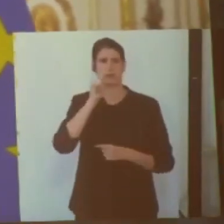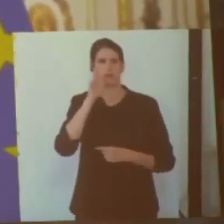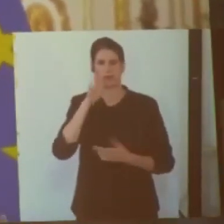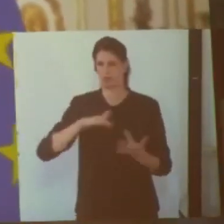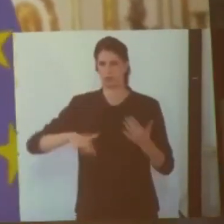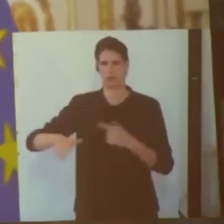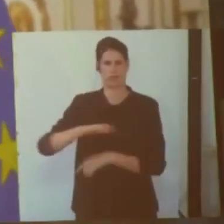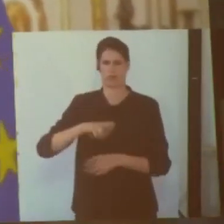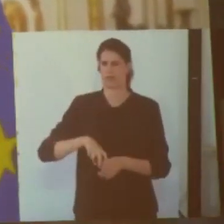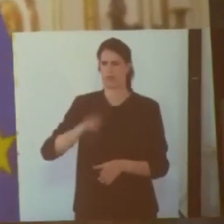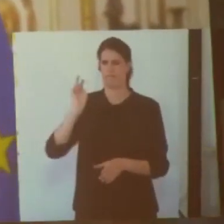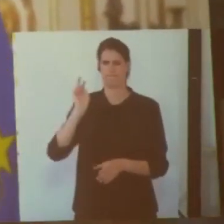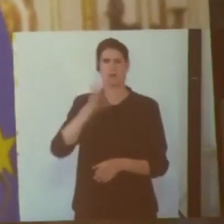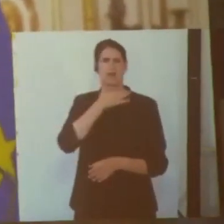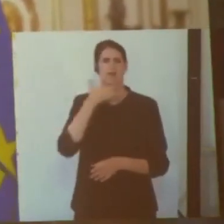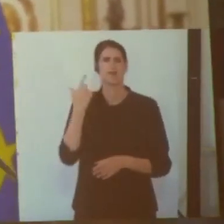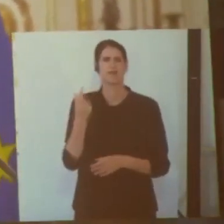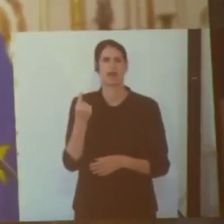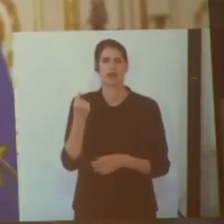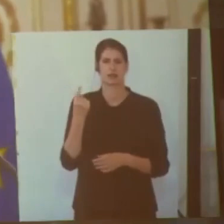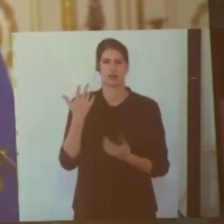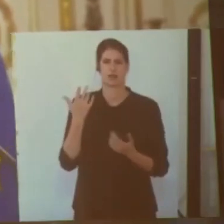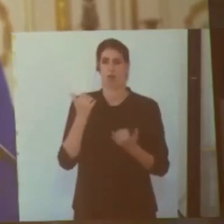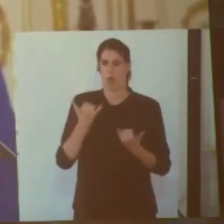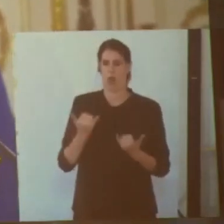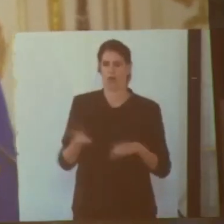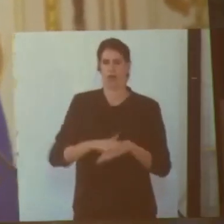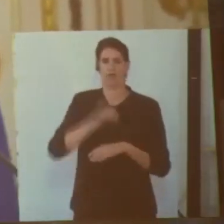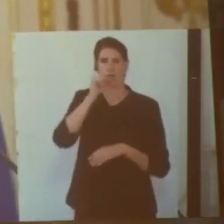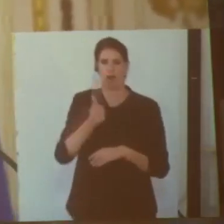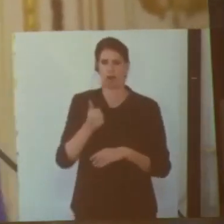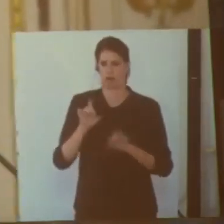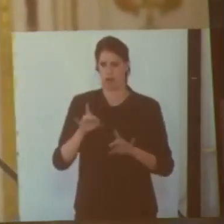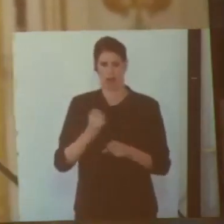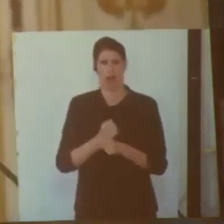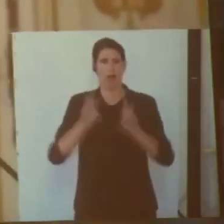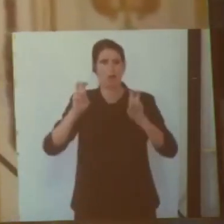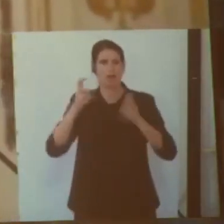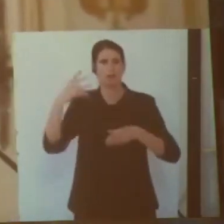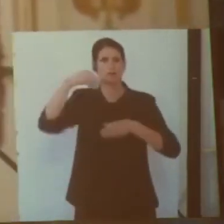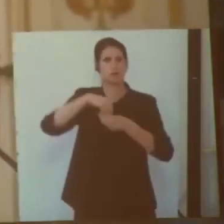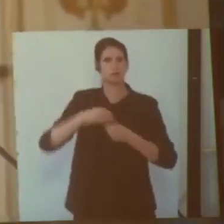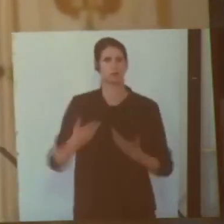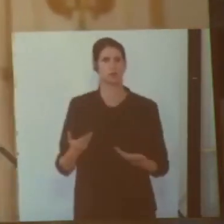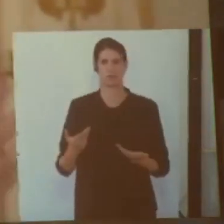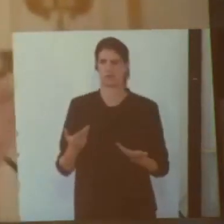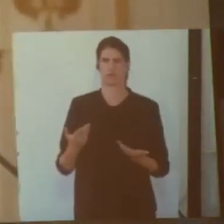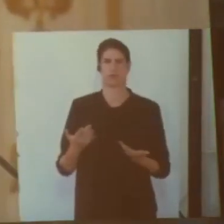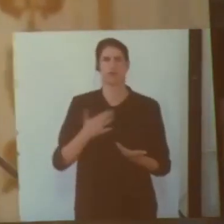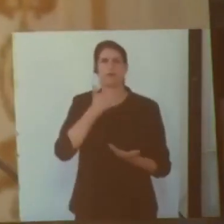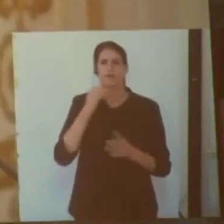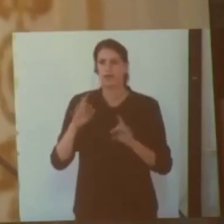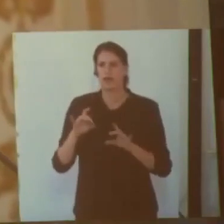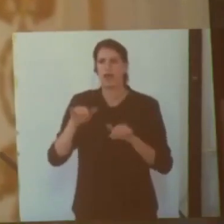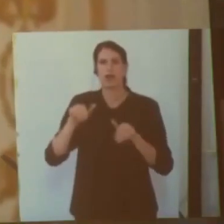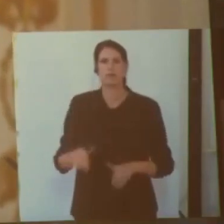Eltern wurden über Nacht zu Lehrern zu Hause. Und für die Lehrkräfte war es eine Herausforderung, auf einmal über die Distanz